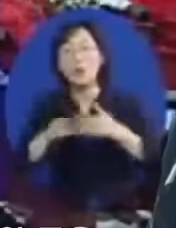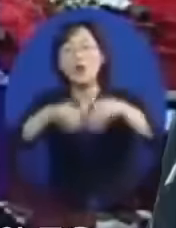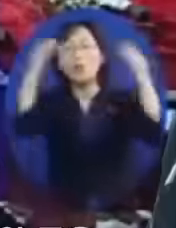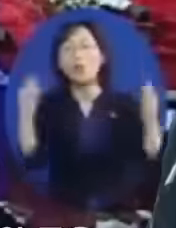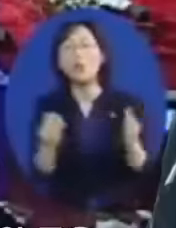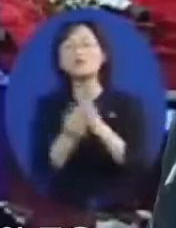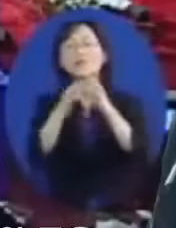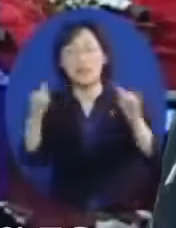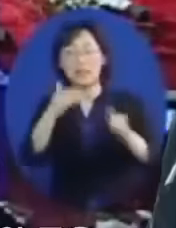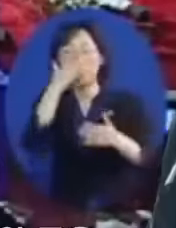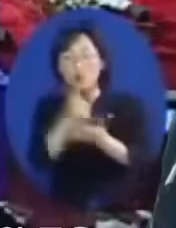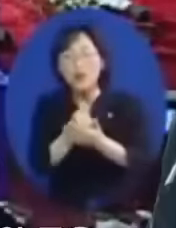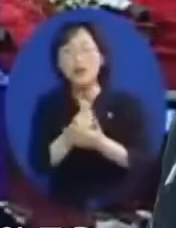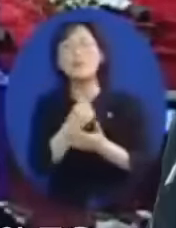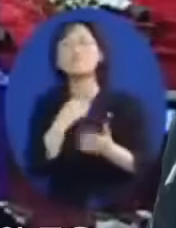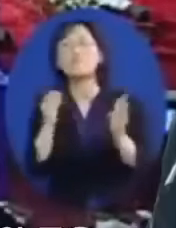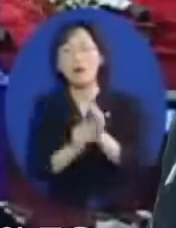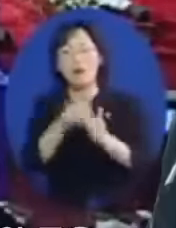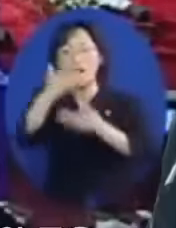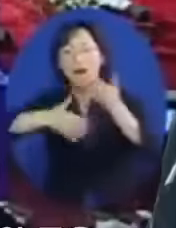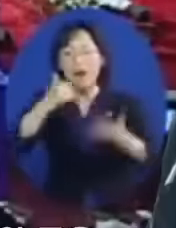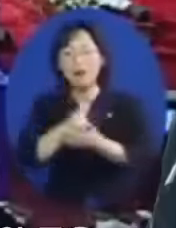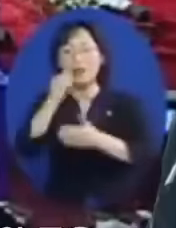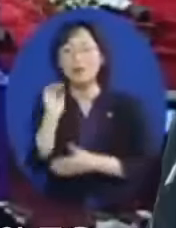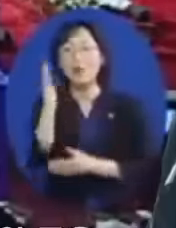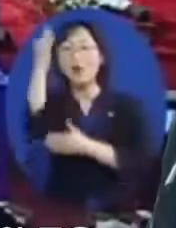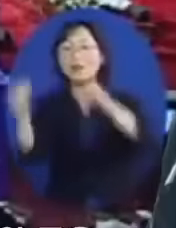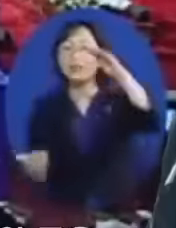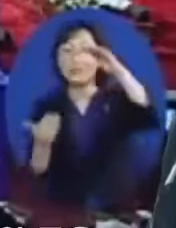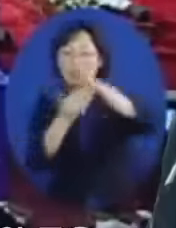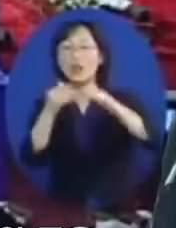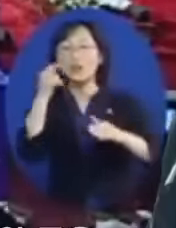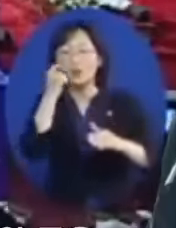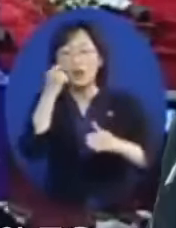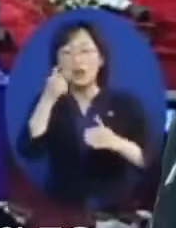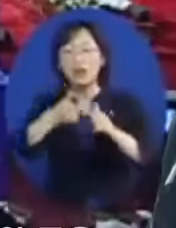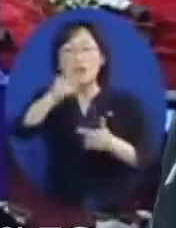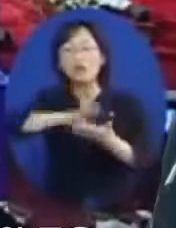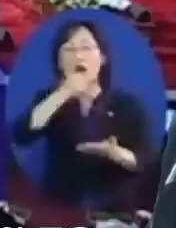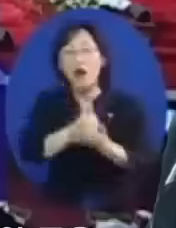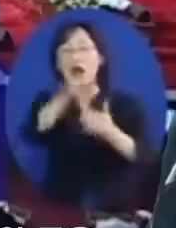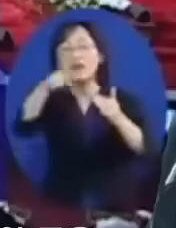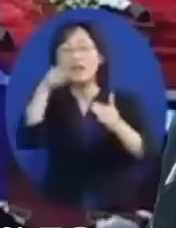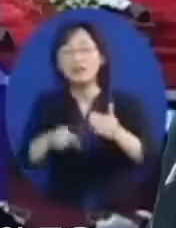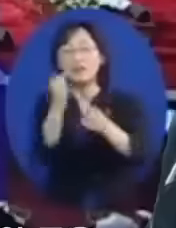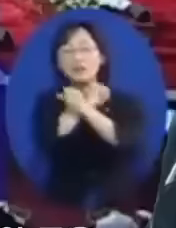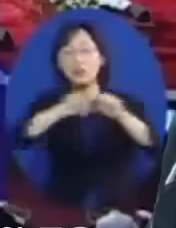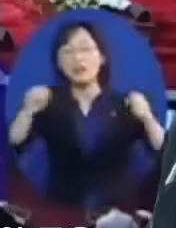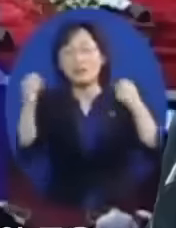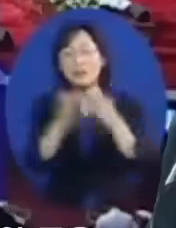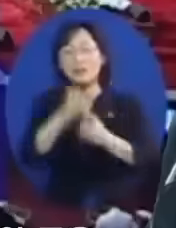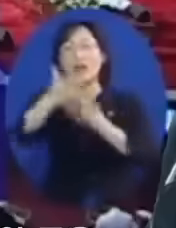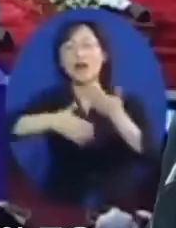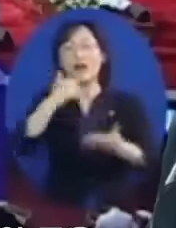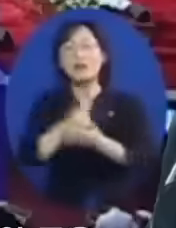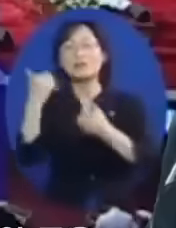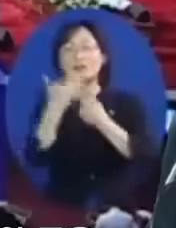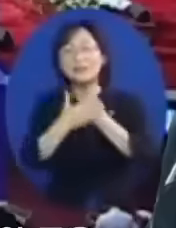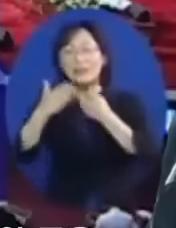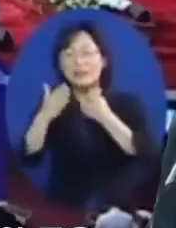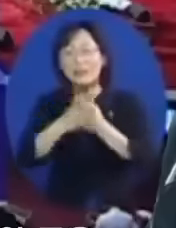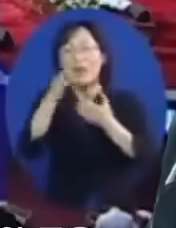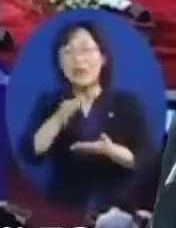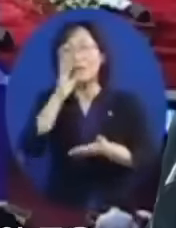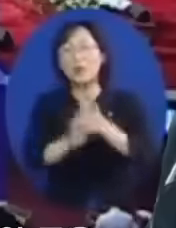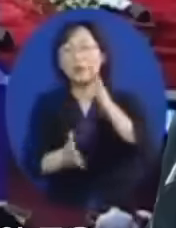사람이 죄를 범하였음에 하나님의 영광에 이르지 못하더니 그리스도 예수 안에 있는 속량으로 말미암아 하나님의 은혜로 값없이